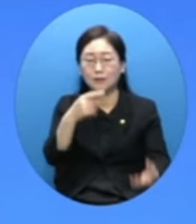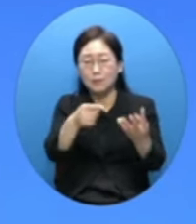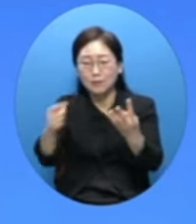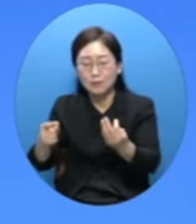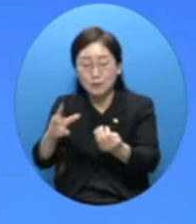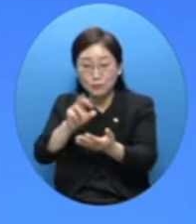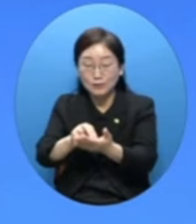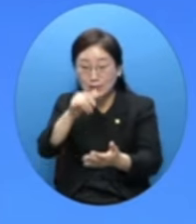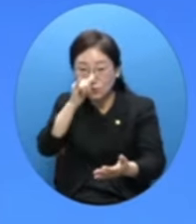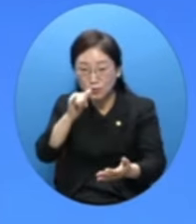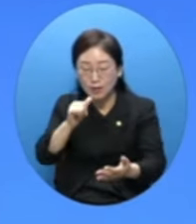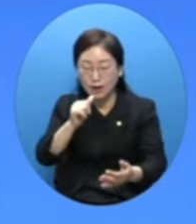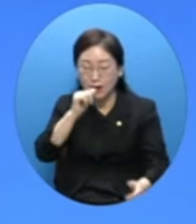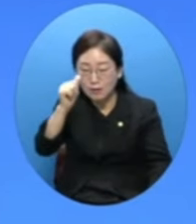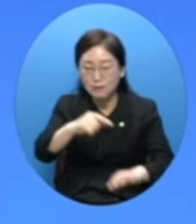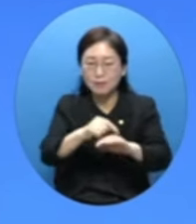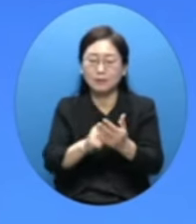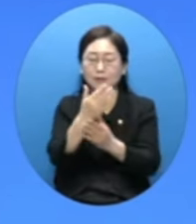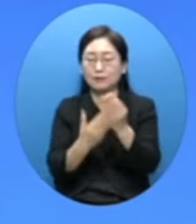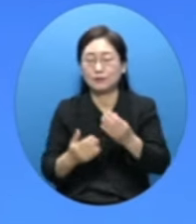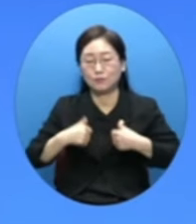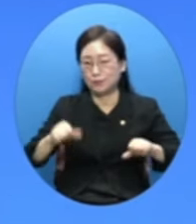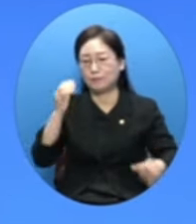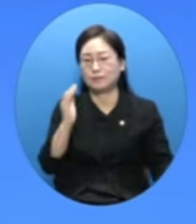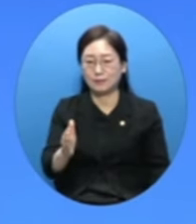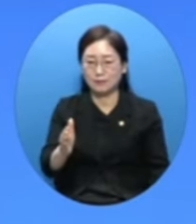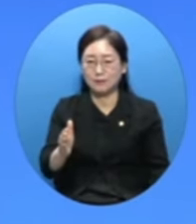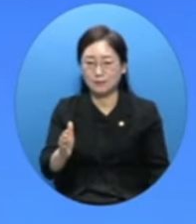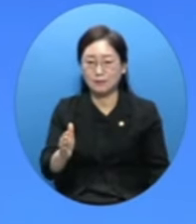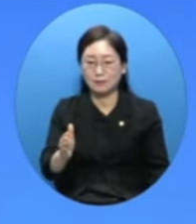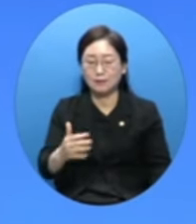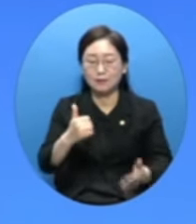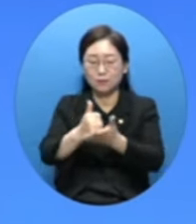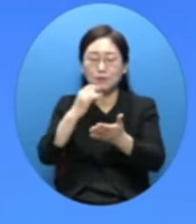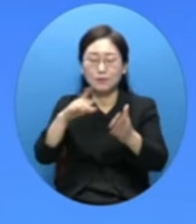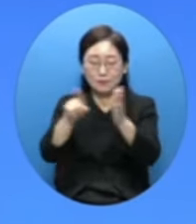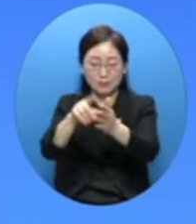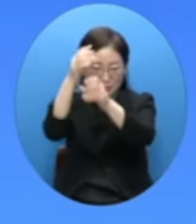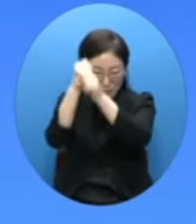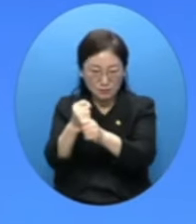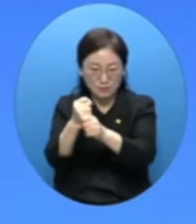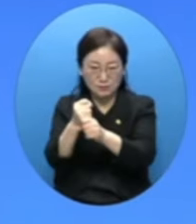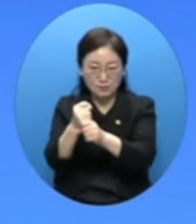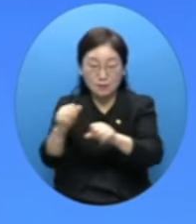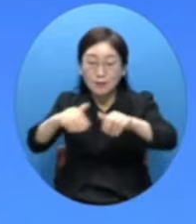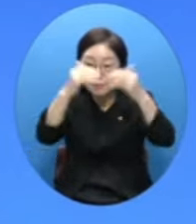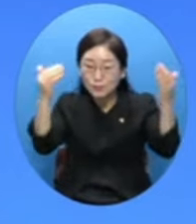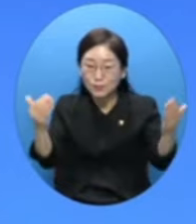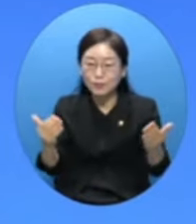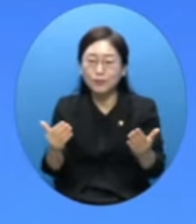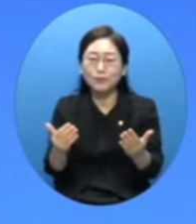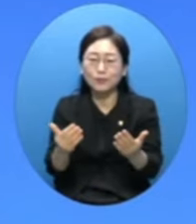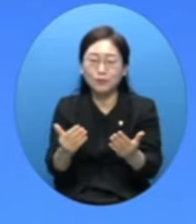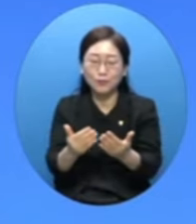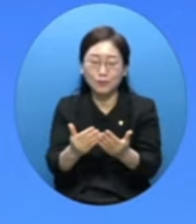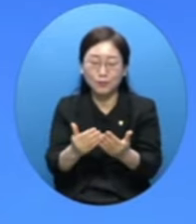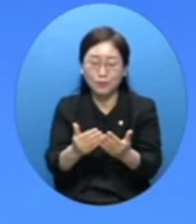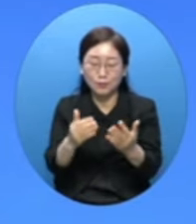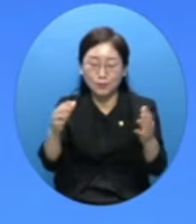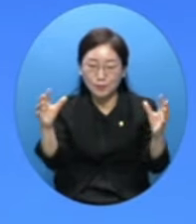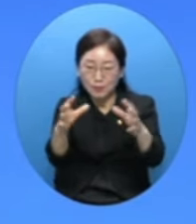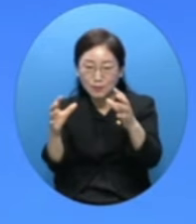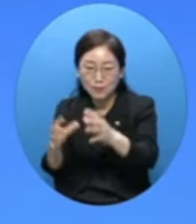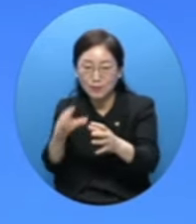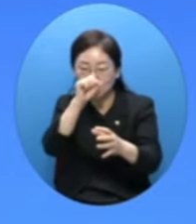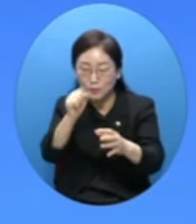있어도 절대로 낙심하지 말고 포기하지 말고 주님만 믿고 의자고 나가면 모든 것이 합가 선을 이르는